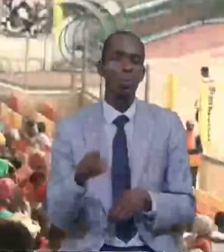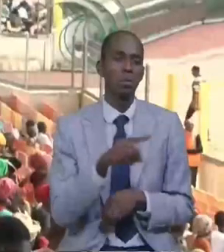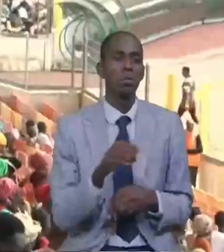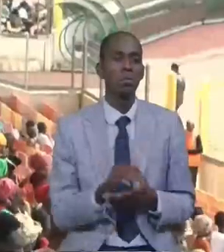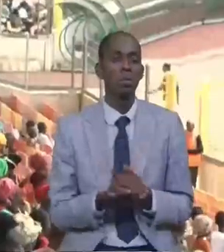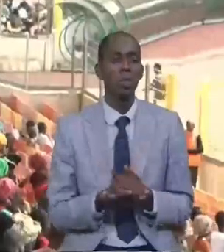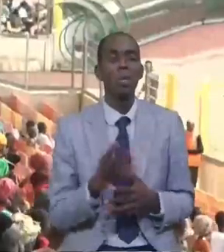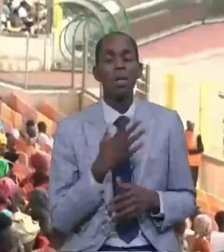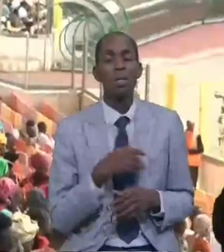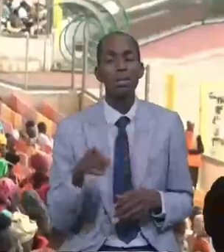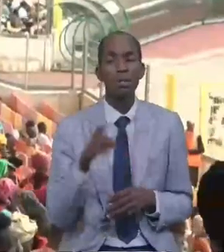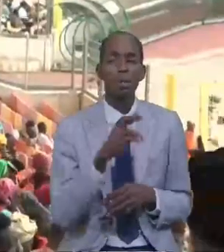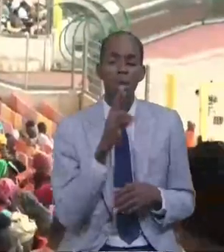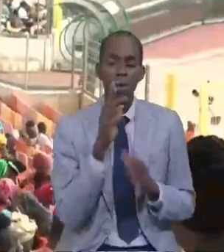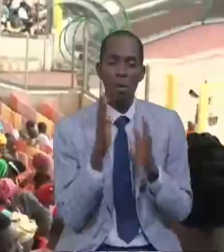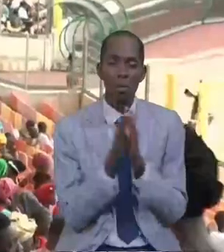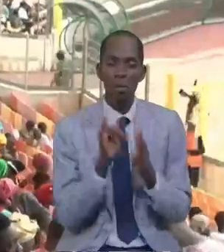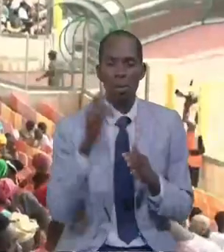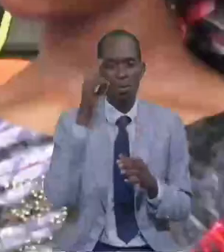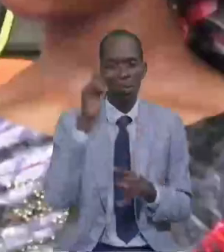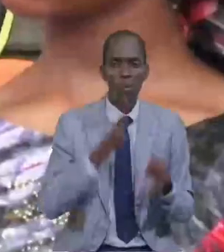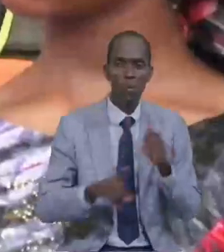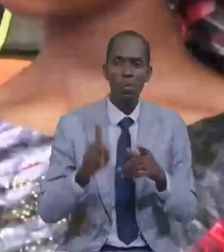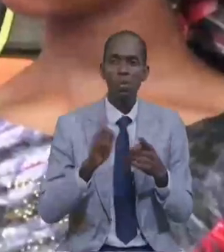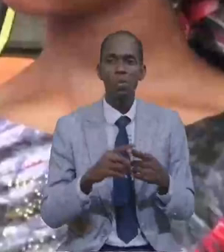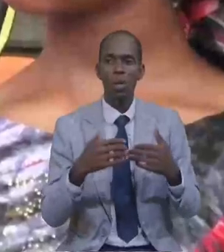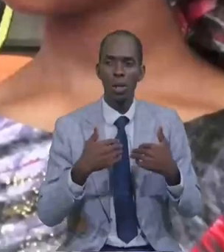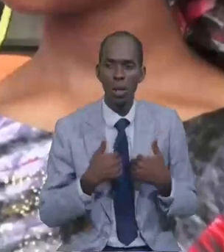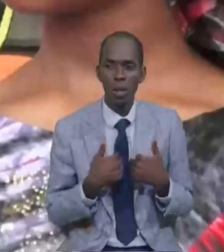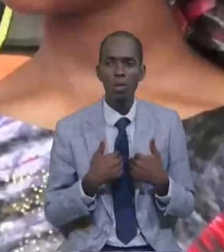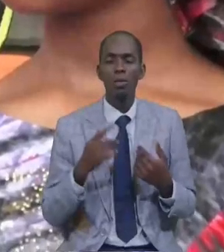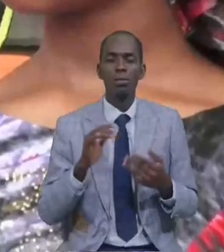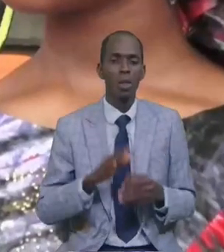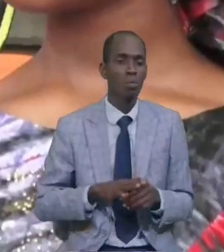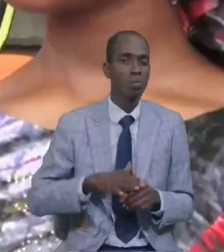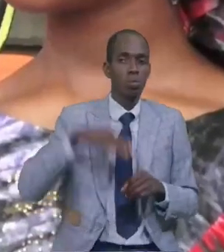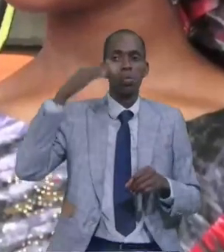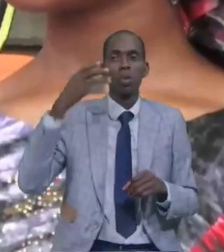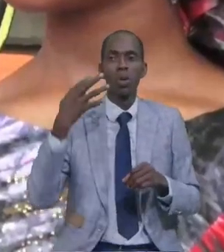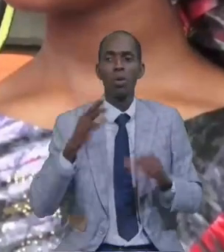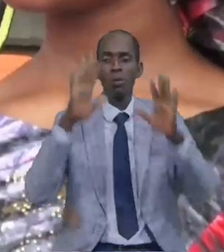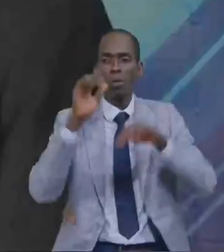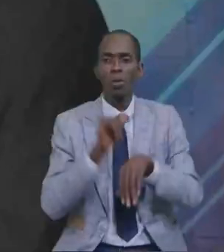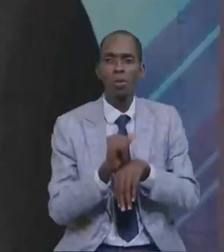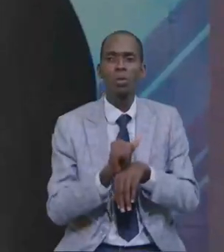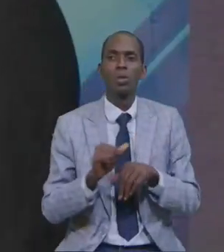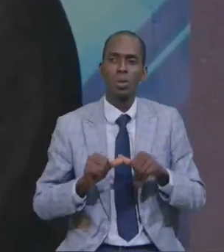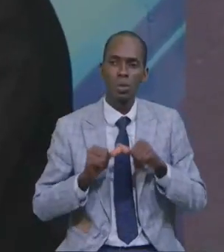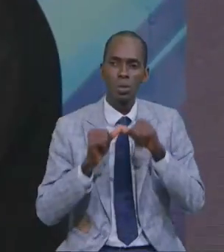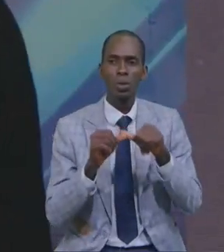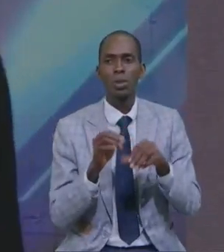l'explosion de miracles, persévère dans ces choses, car en agissant ainsi, tu te sauveras